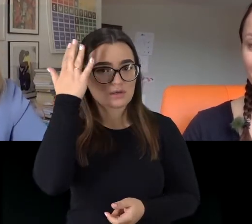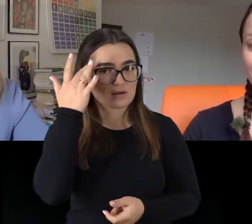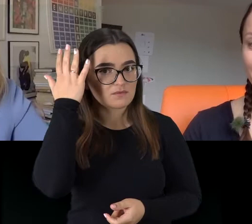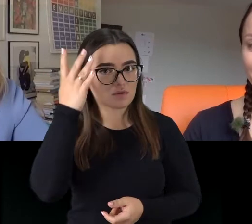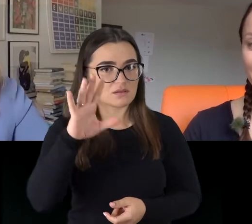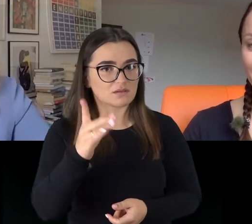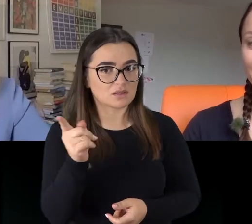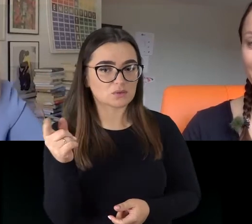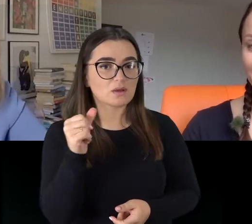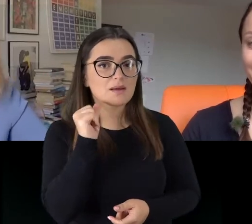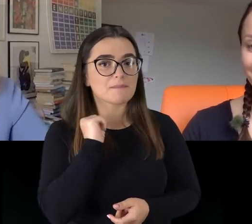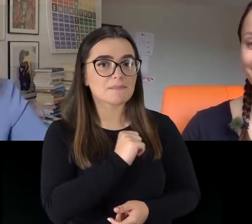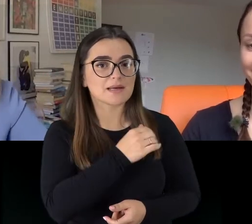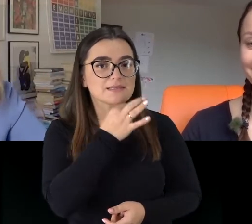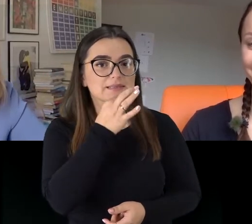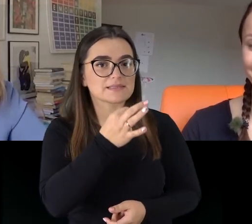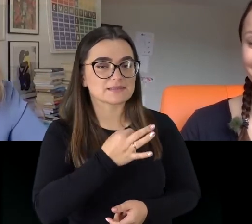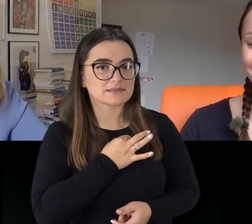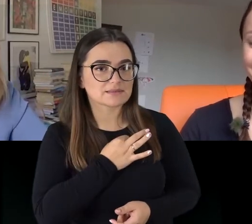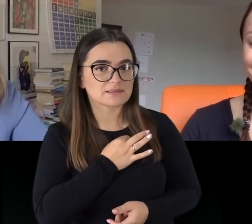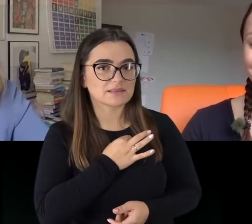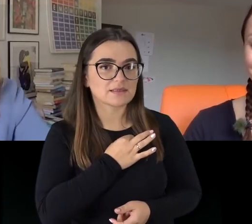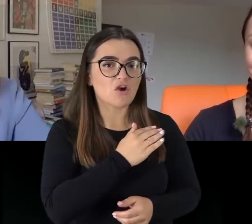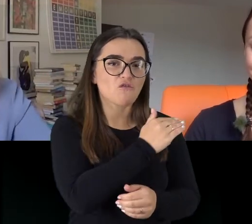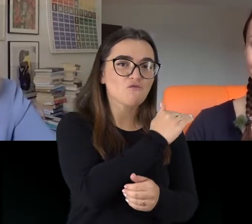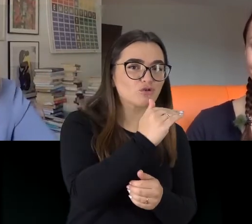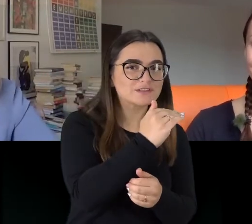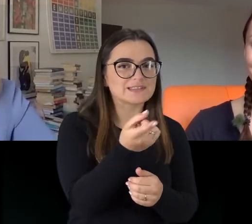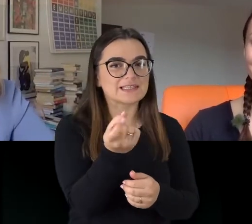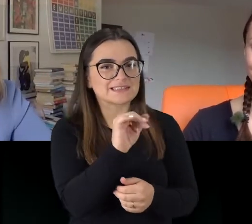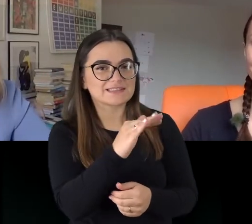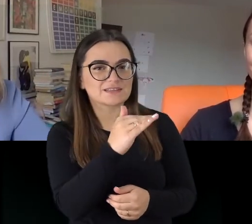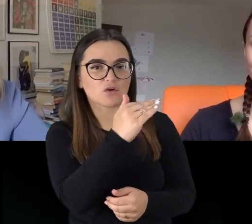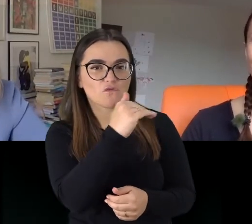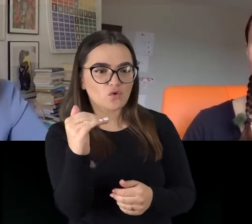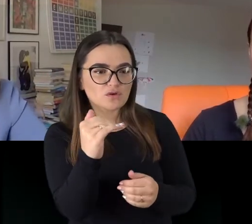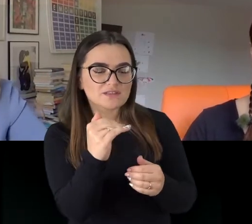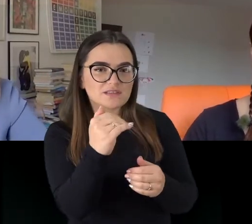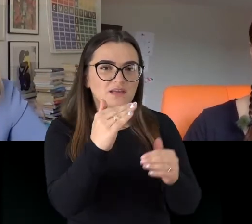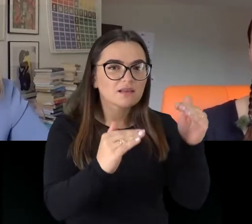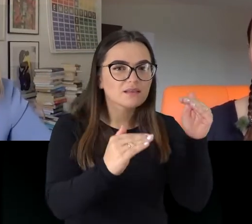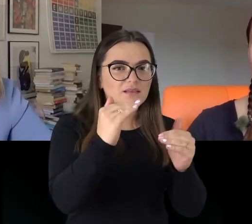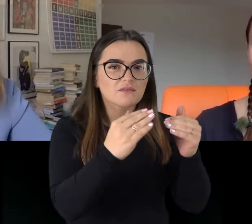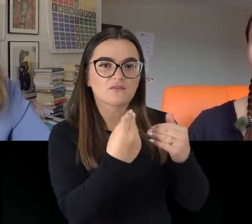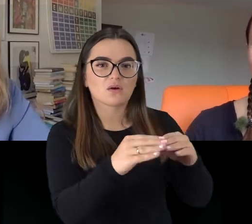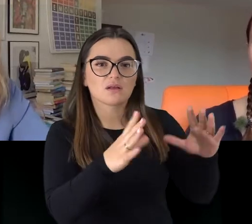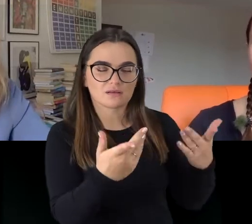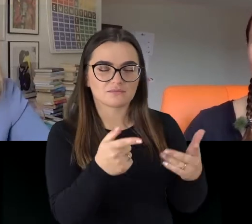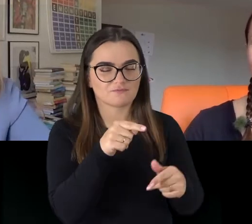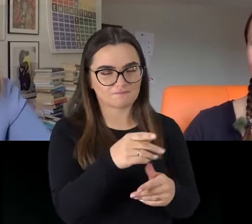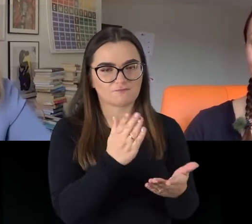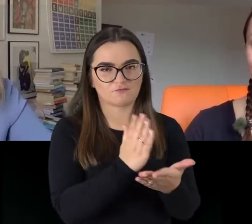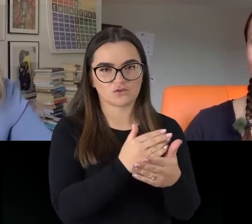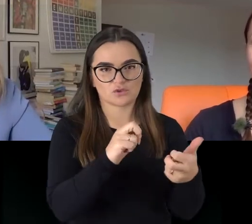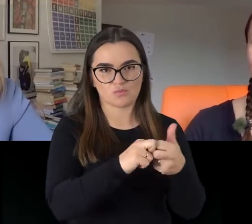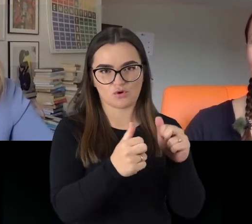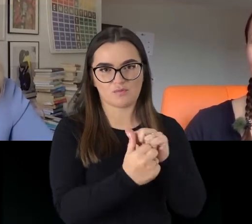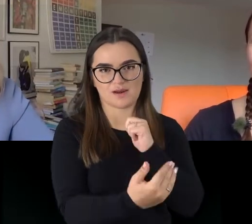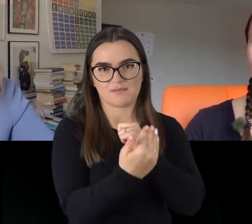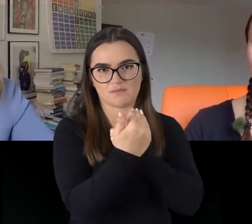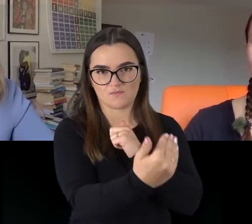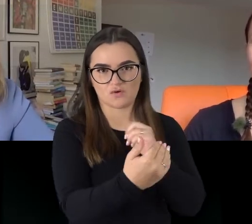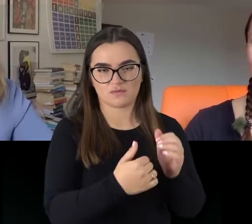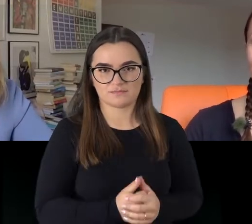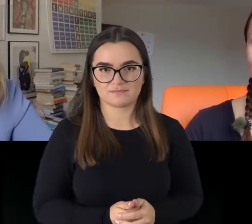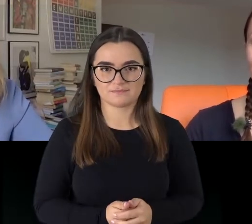jūs sakot, kad kas čia ta labiau ar mažiau disfunkcinė, tai galimai tai yra probleminė. Tai būtų aišku arba aiškiau, tai iš karto